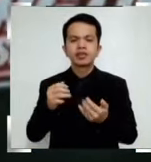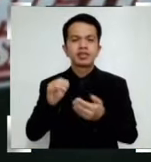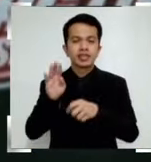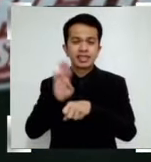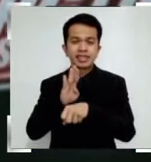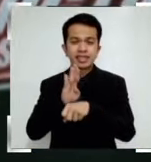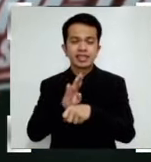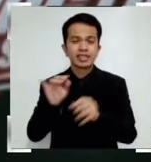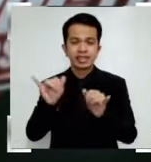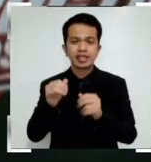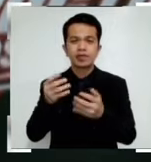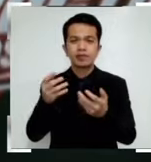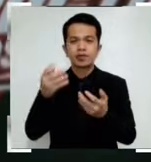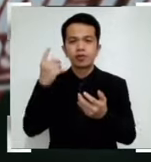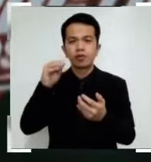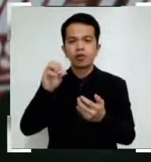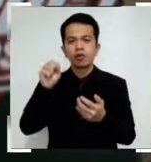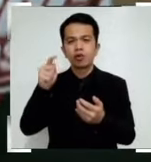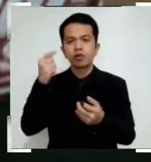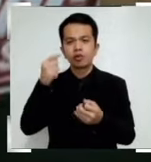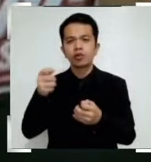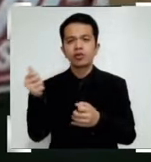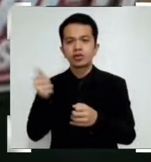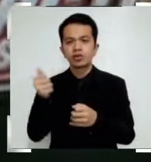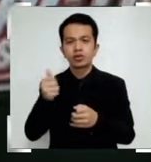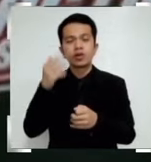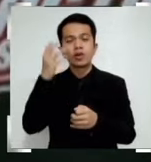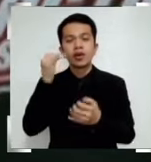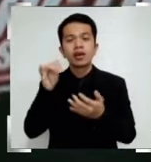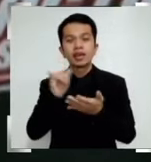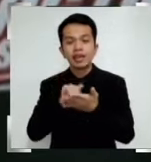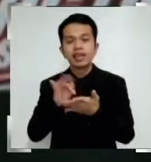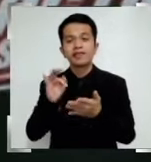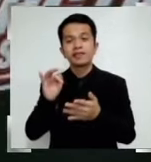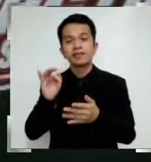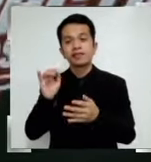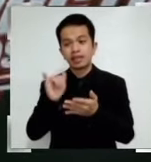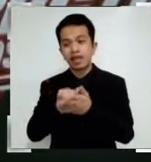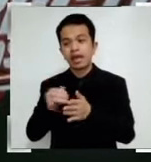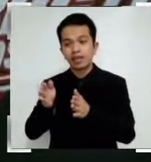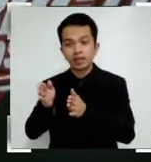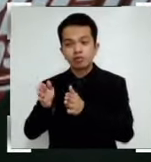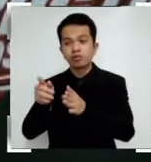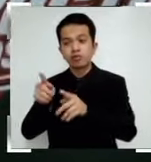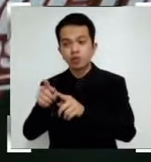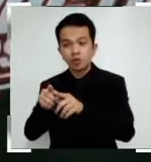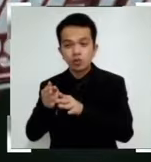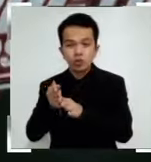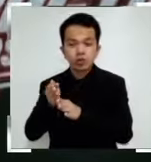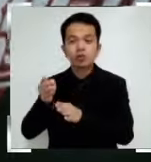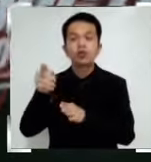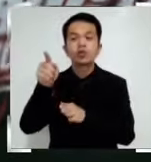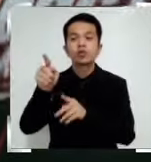of transportation. Kasi kung dire-diretso yung truck na makapunta doon sa pupuntahan niya talaga,